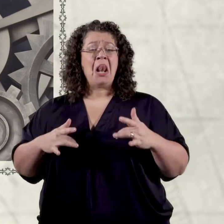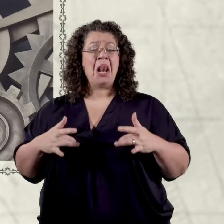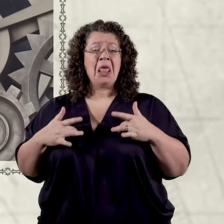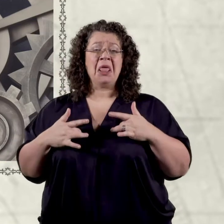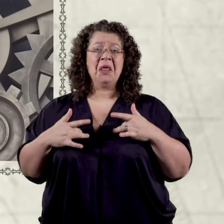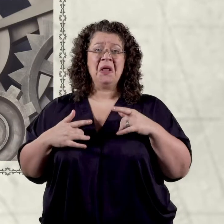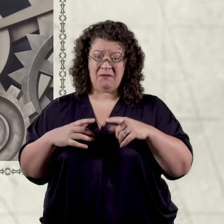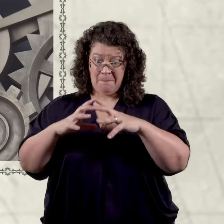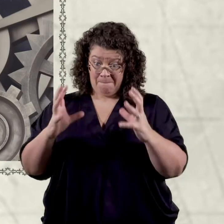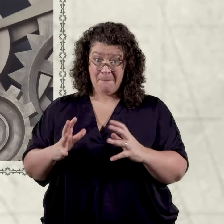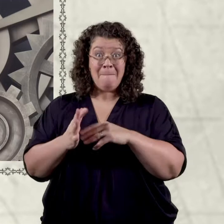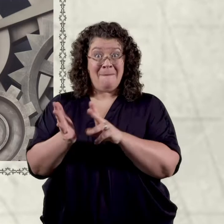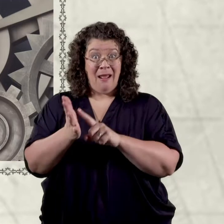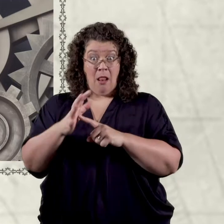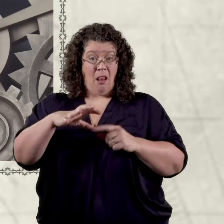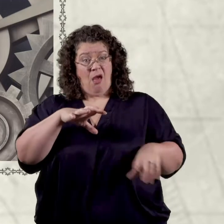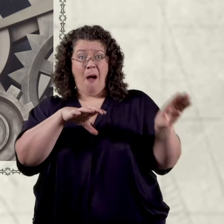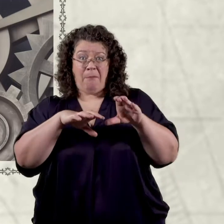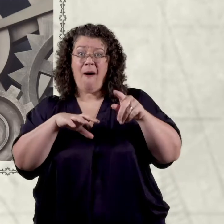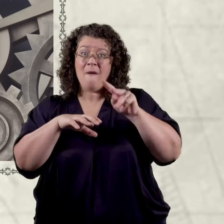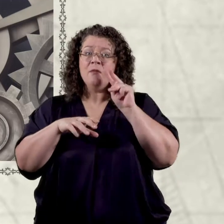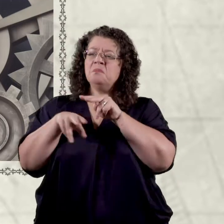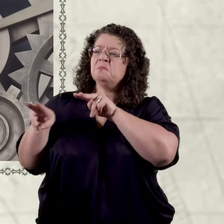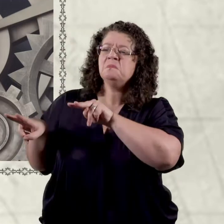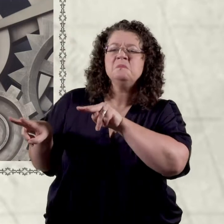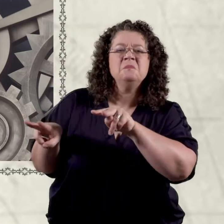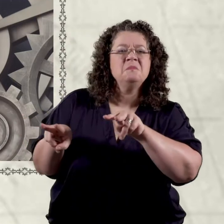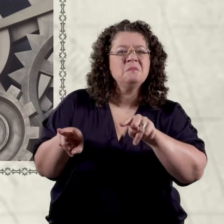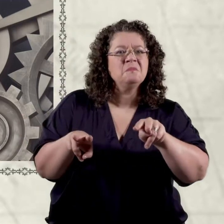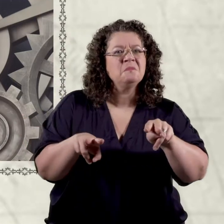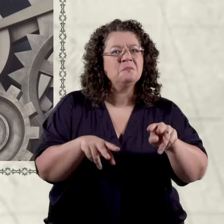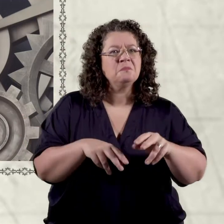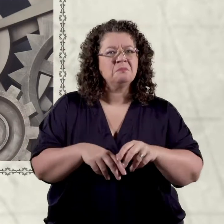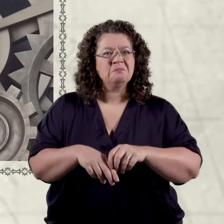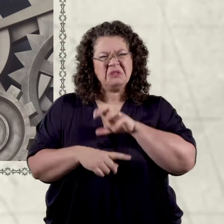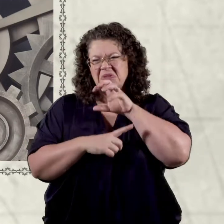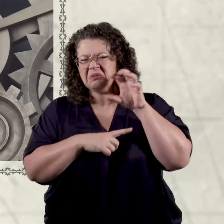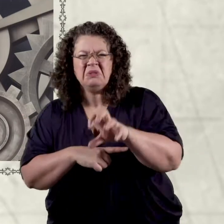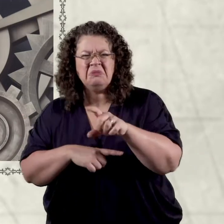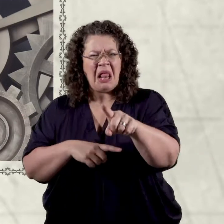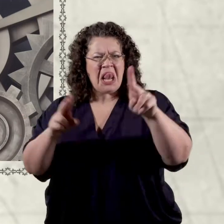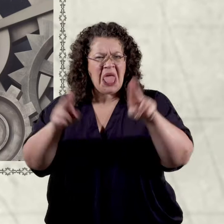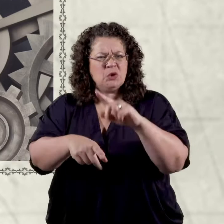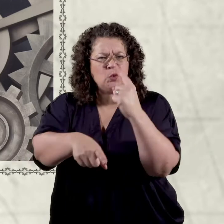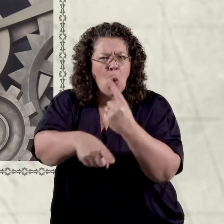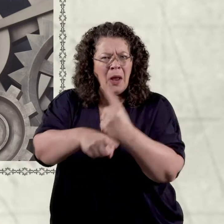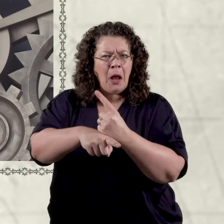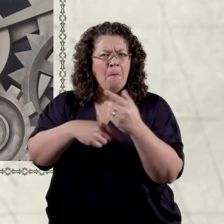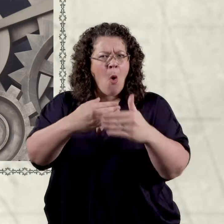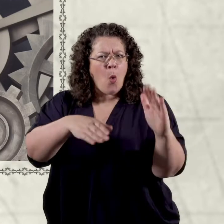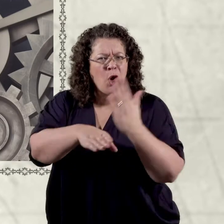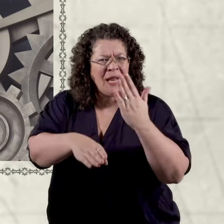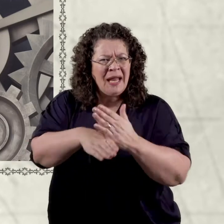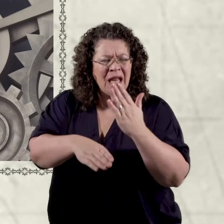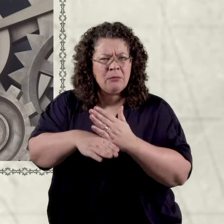Yn waeth na hynny, roedd meistri'r milynau yn byw uwch ben ac yn gallu edrych lawr arnynt.